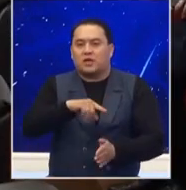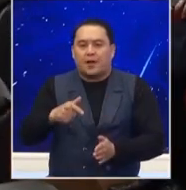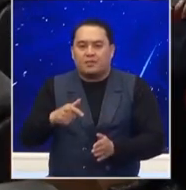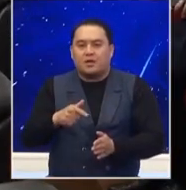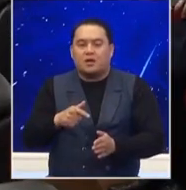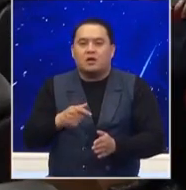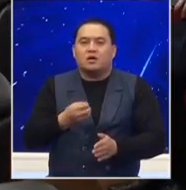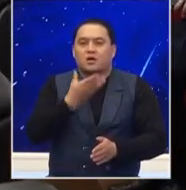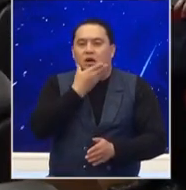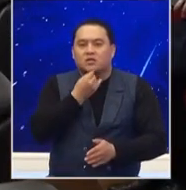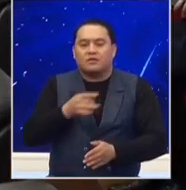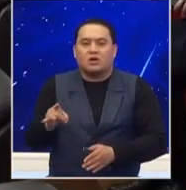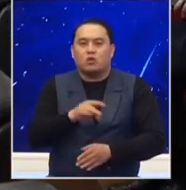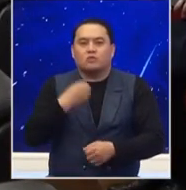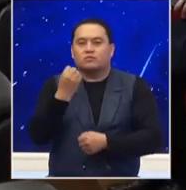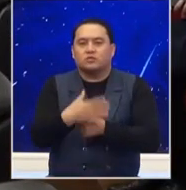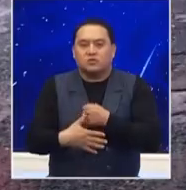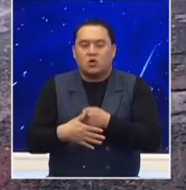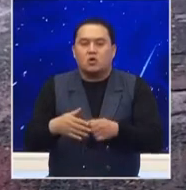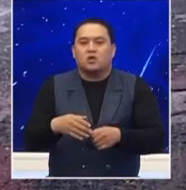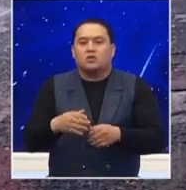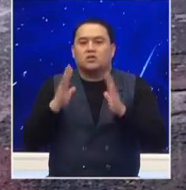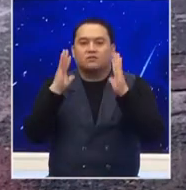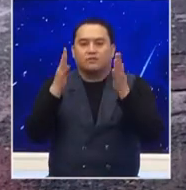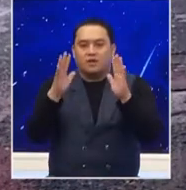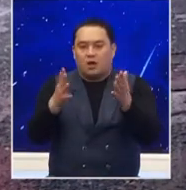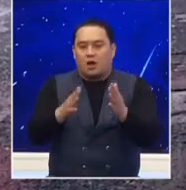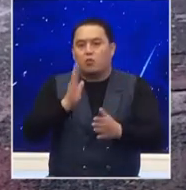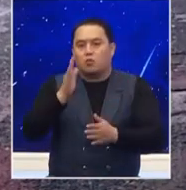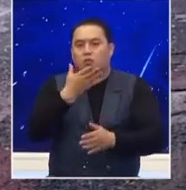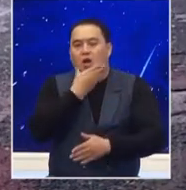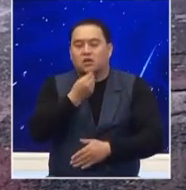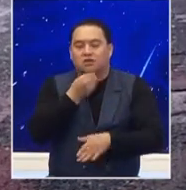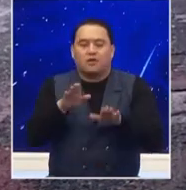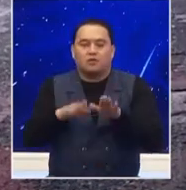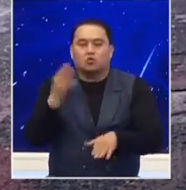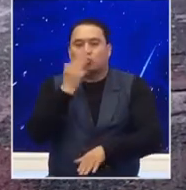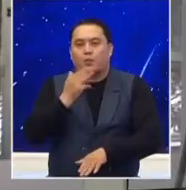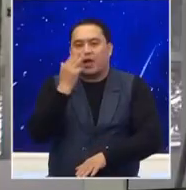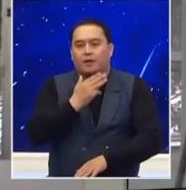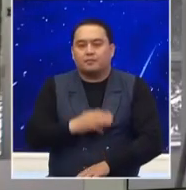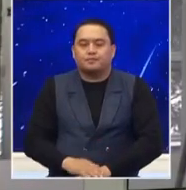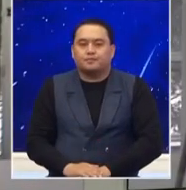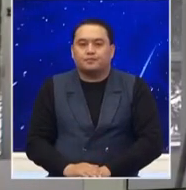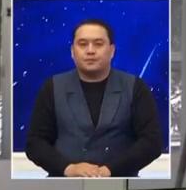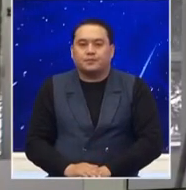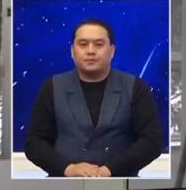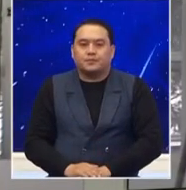придания эстетического вида района в райцентре намерены разбить сквер, который станет визитной карточкой Уштобе.